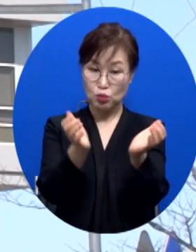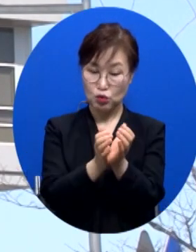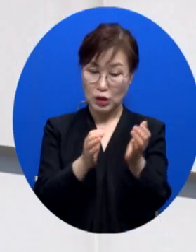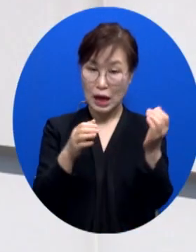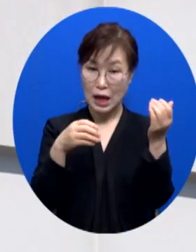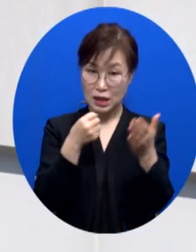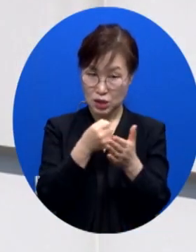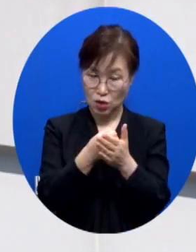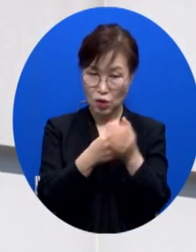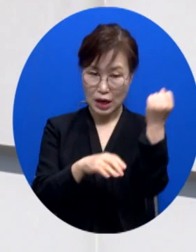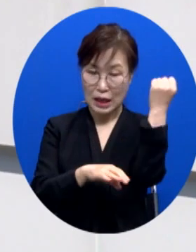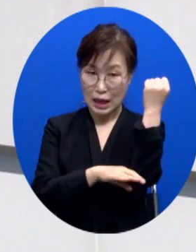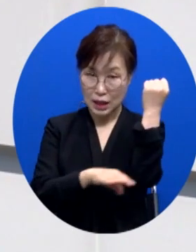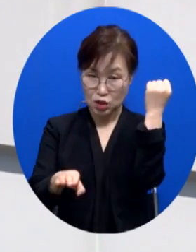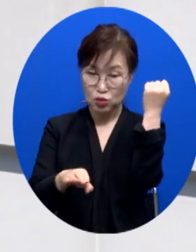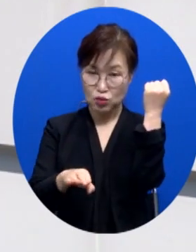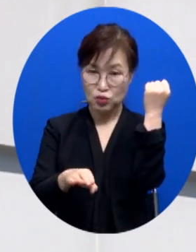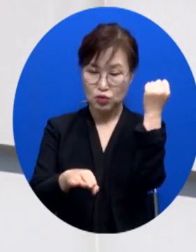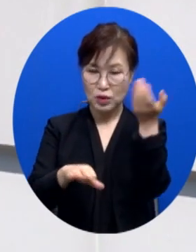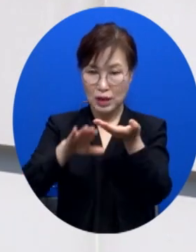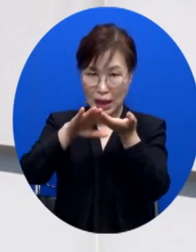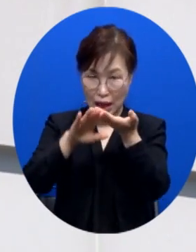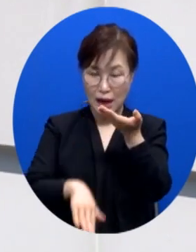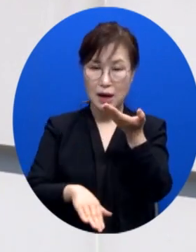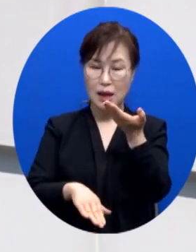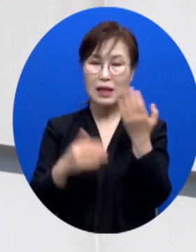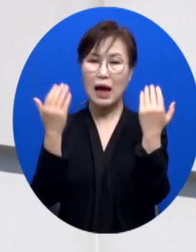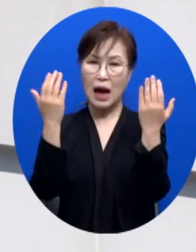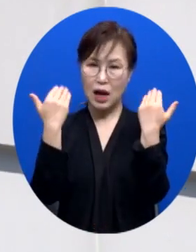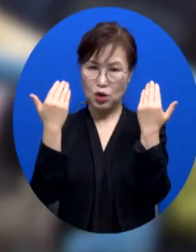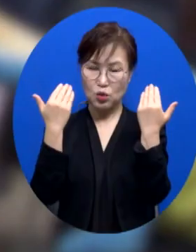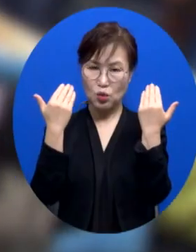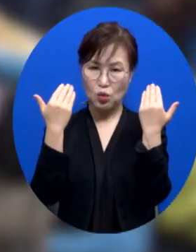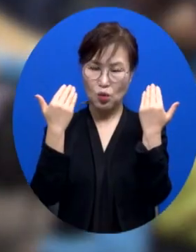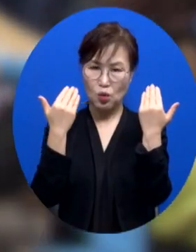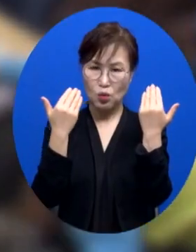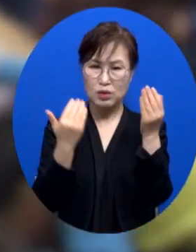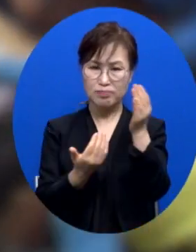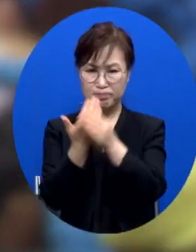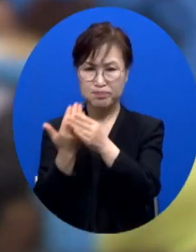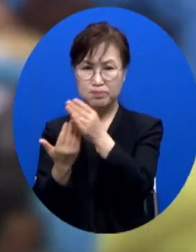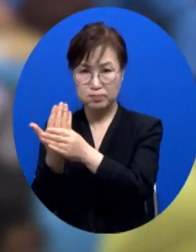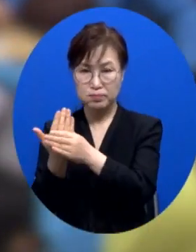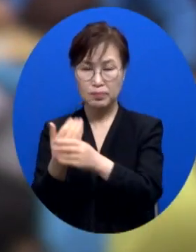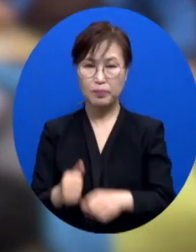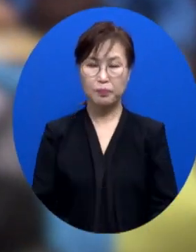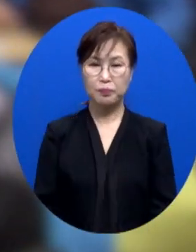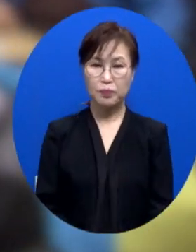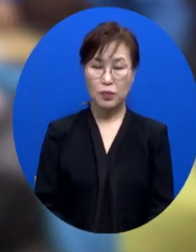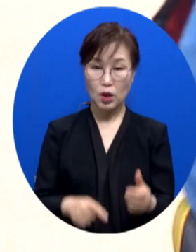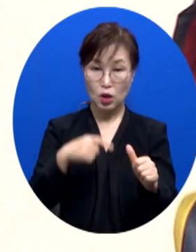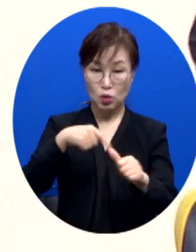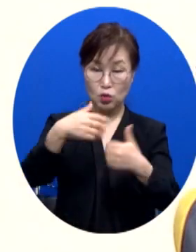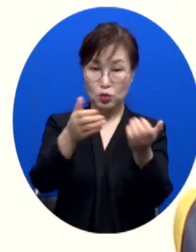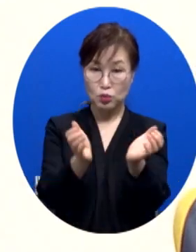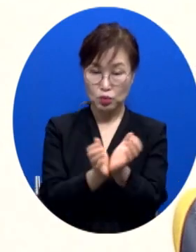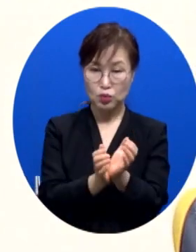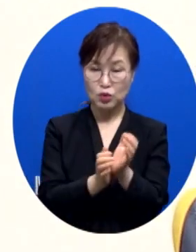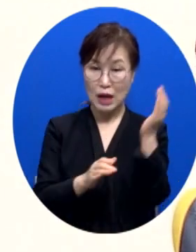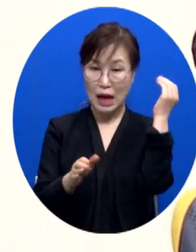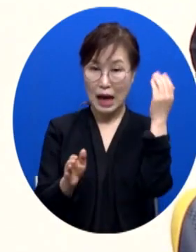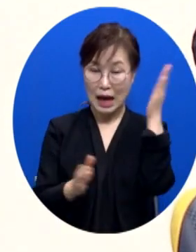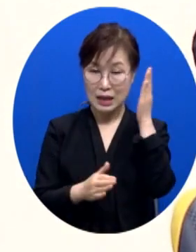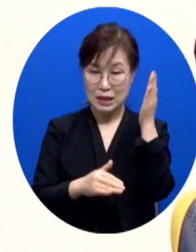적정 규모 육성 권고 기준에 미치지 못하는 학교가 쏟아지고 있습니다. 교육부는 전교생 수